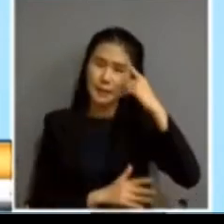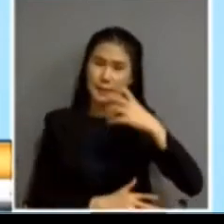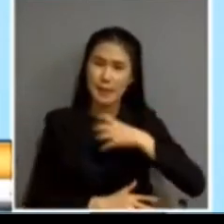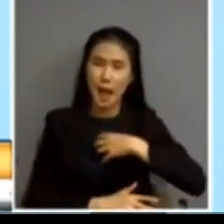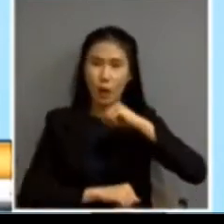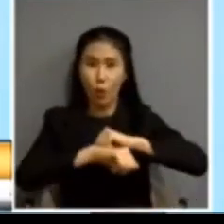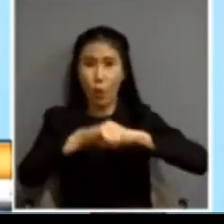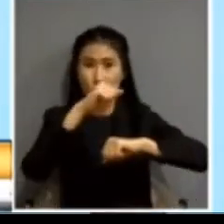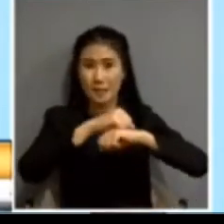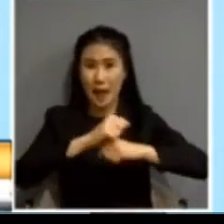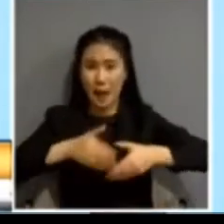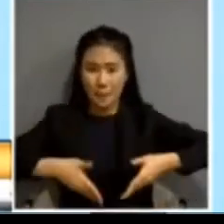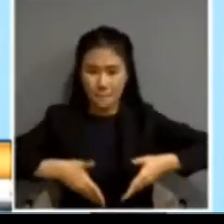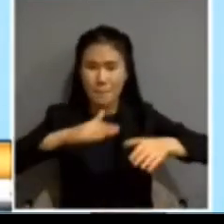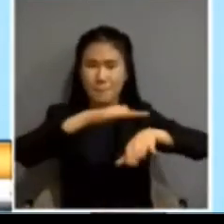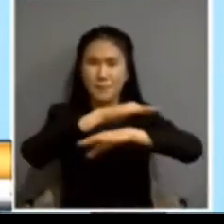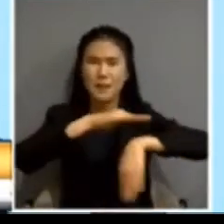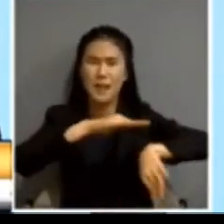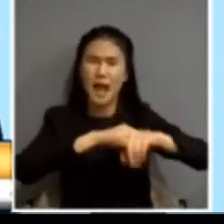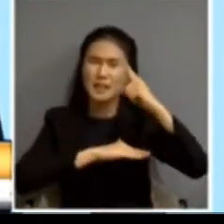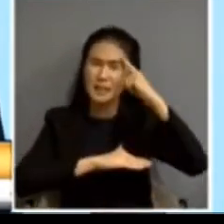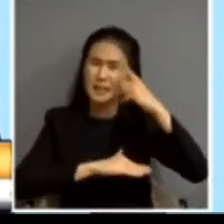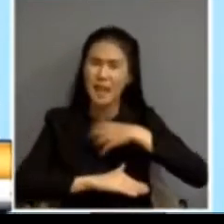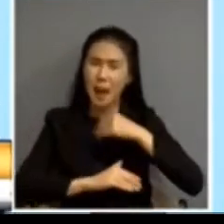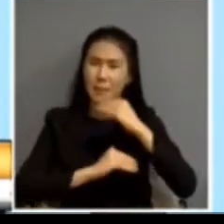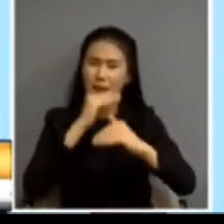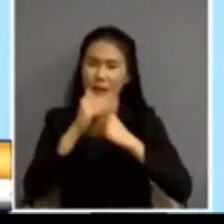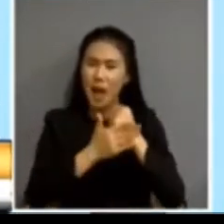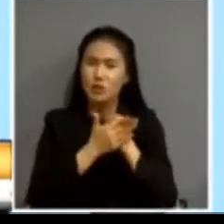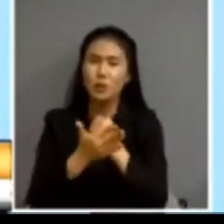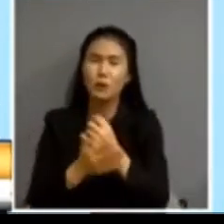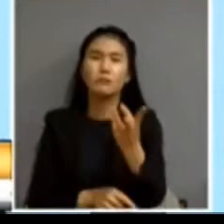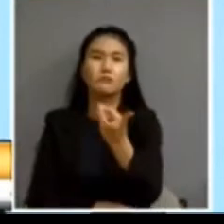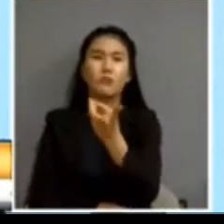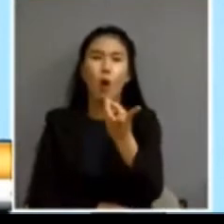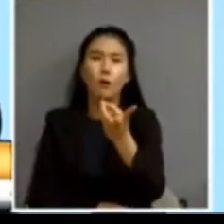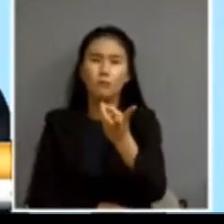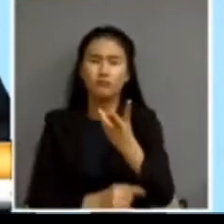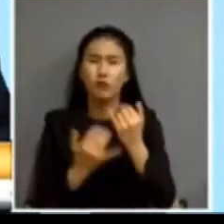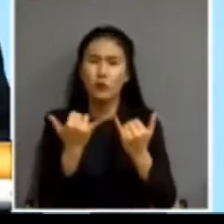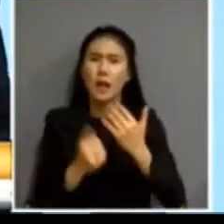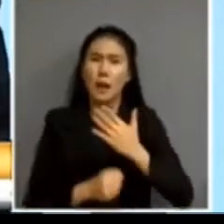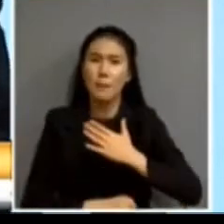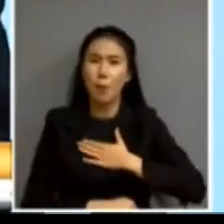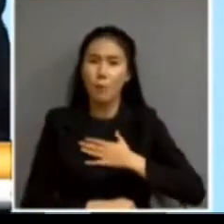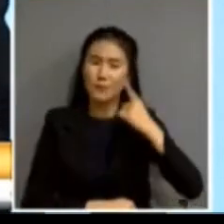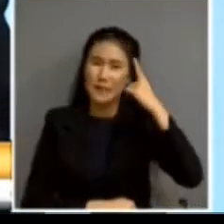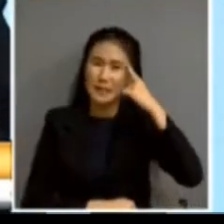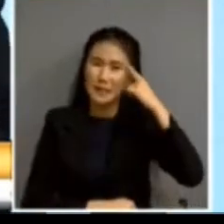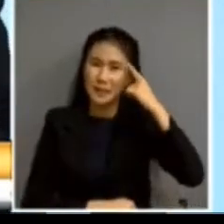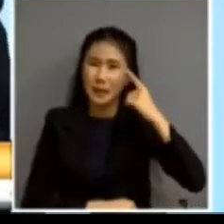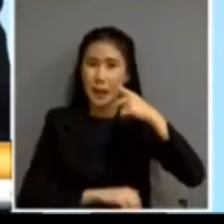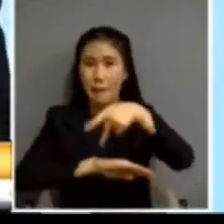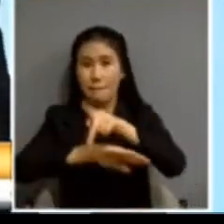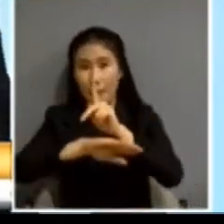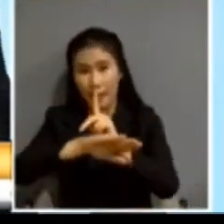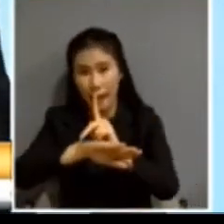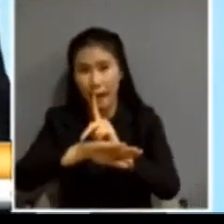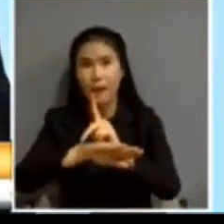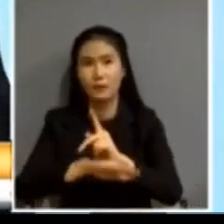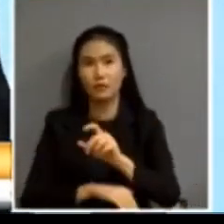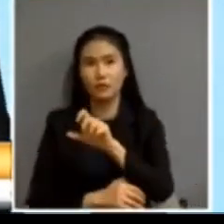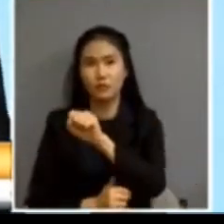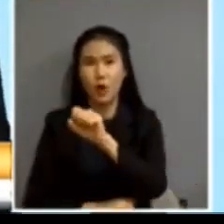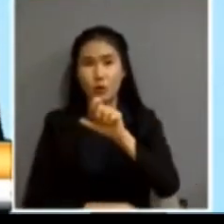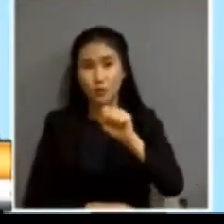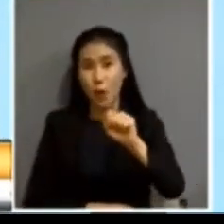านน้อยไปดังนั้นผมคิดว่าท่านประธานเองหรือแม้แต่คุณนฤทธิ์เองก็